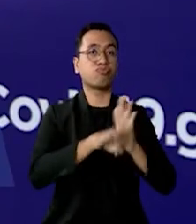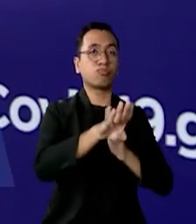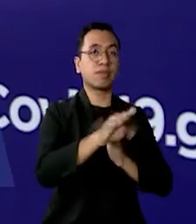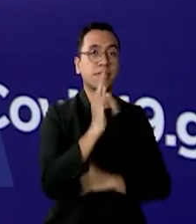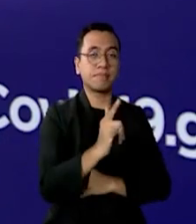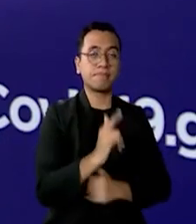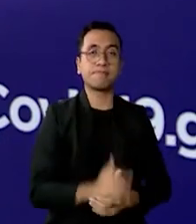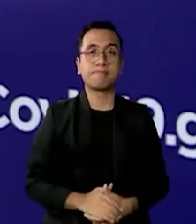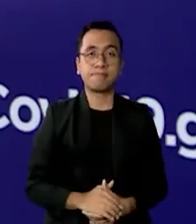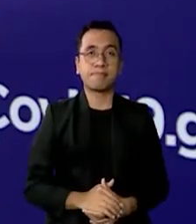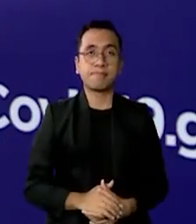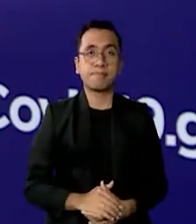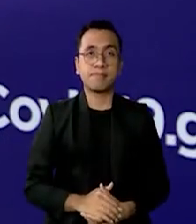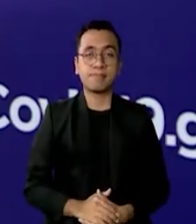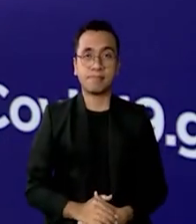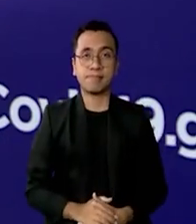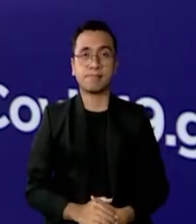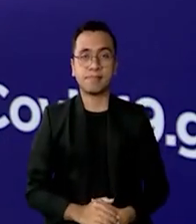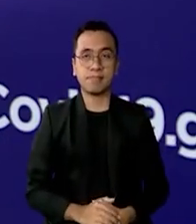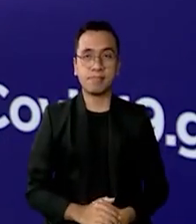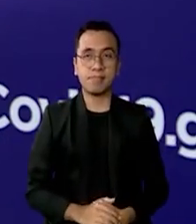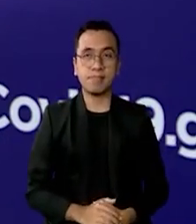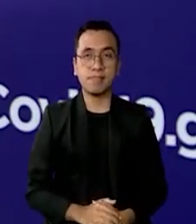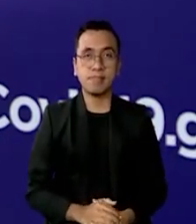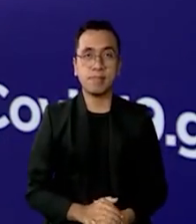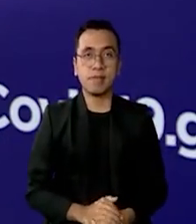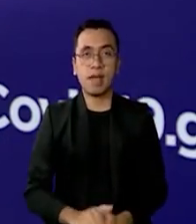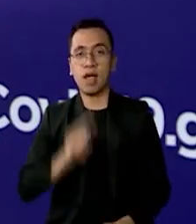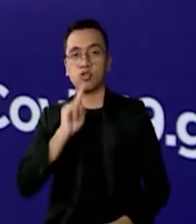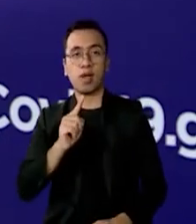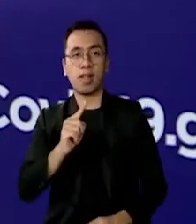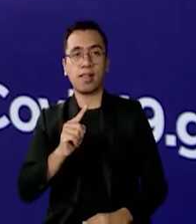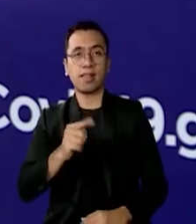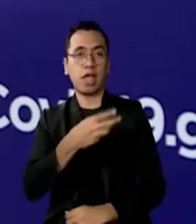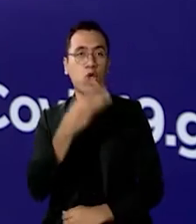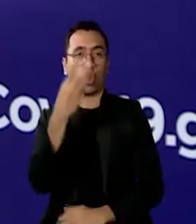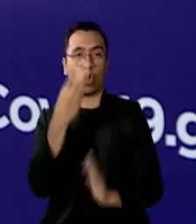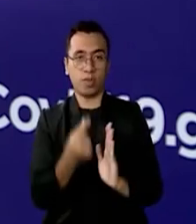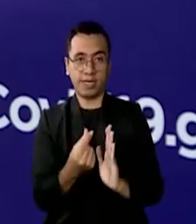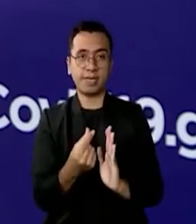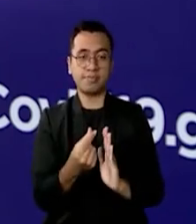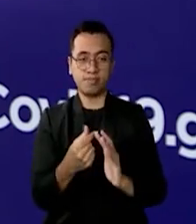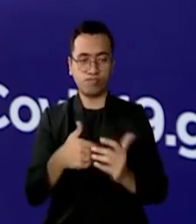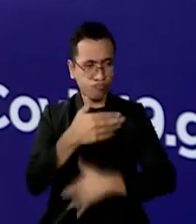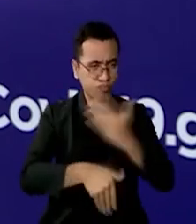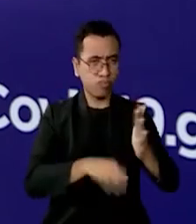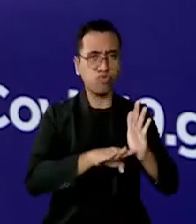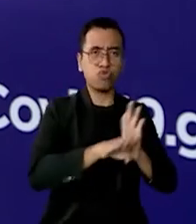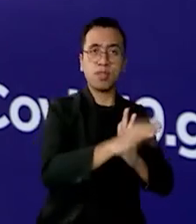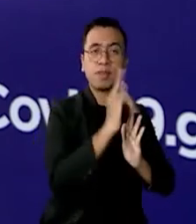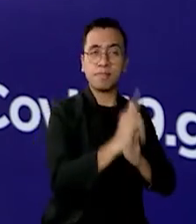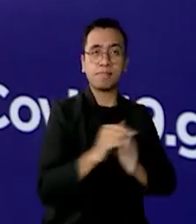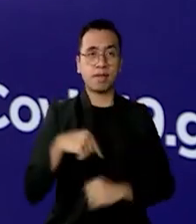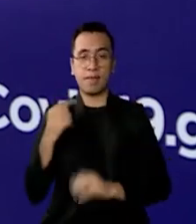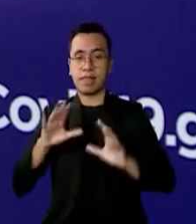berjalan sehingga tentunya untuk penyokong ekonomi tetap harus berjalan dengan kami dengan